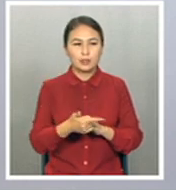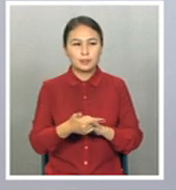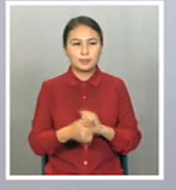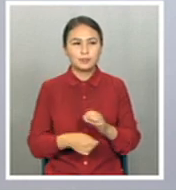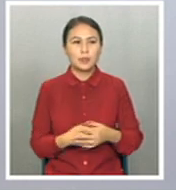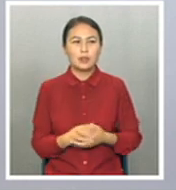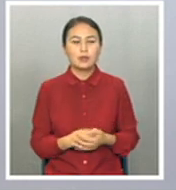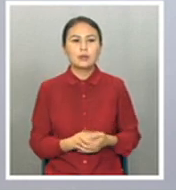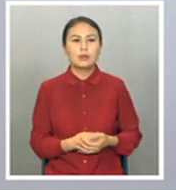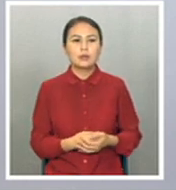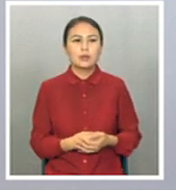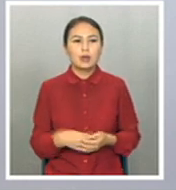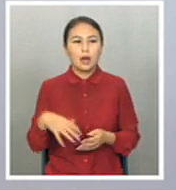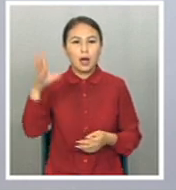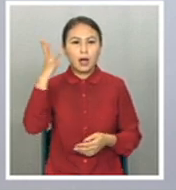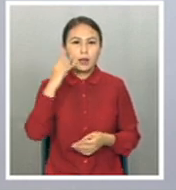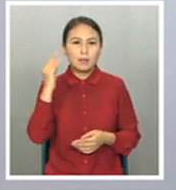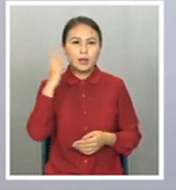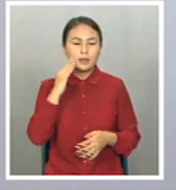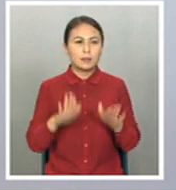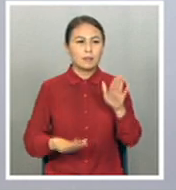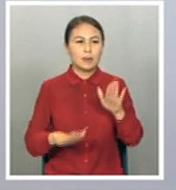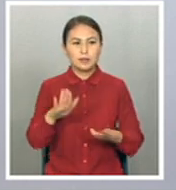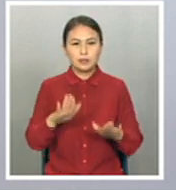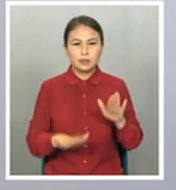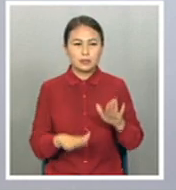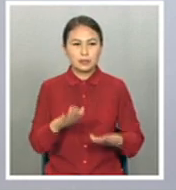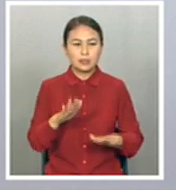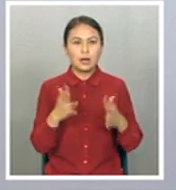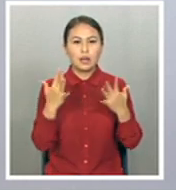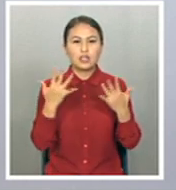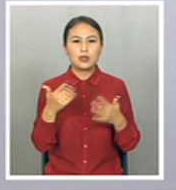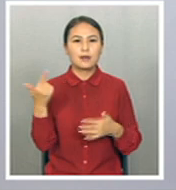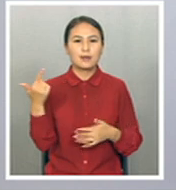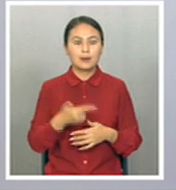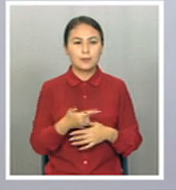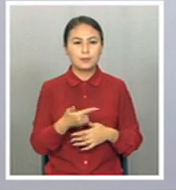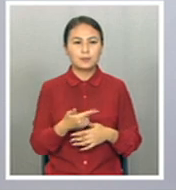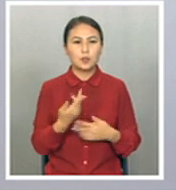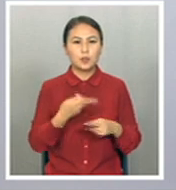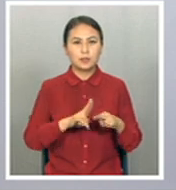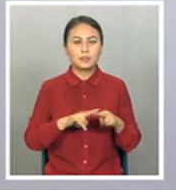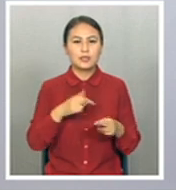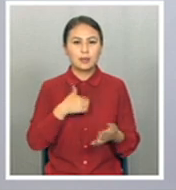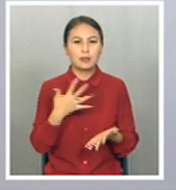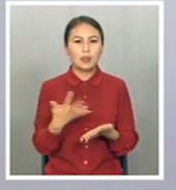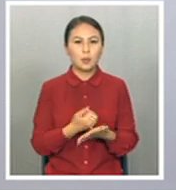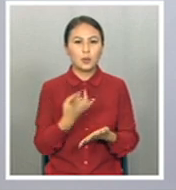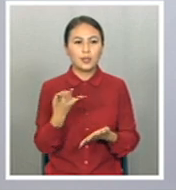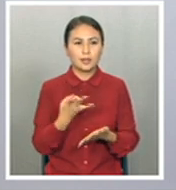тең. Алманың массасы қанша грамм? Осыны бізге табу керек.